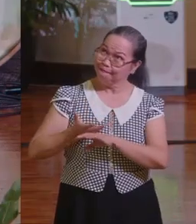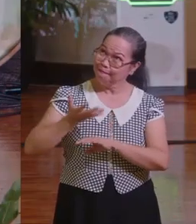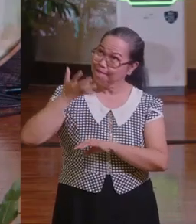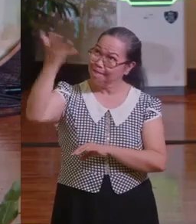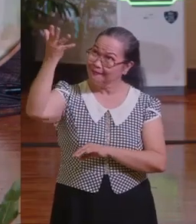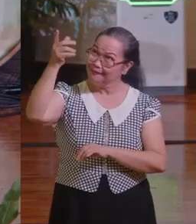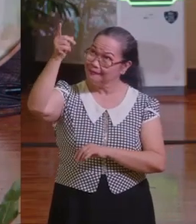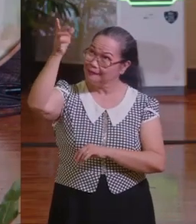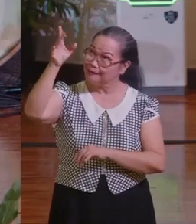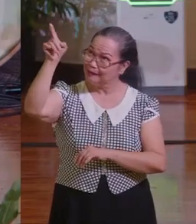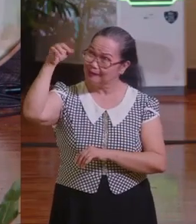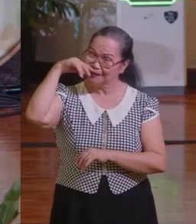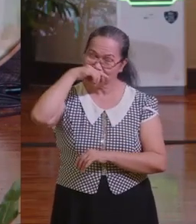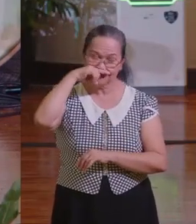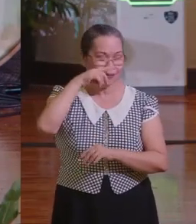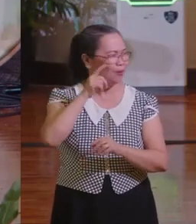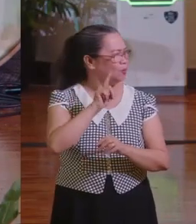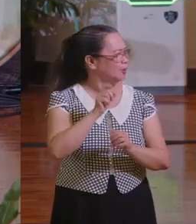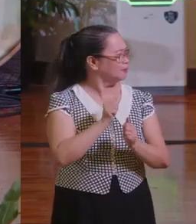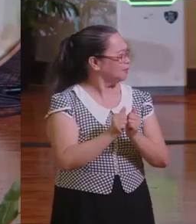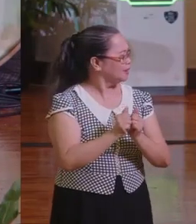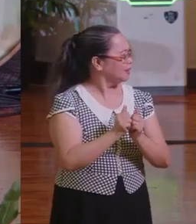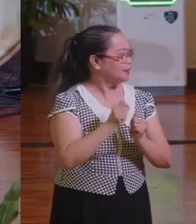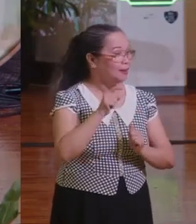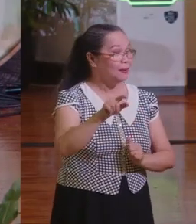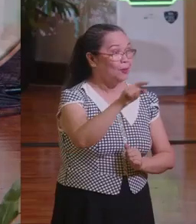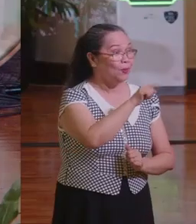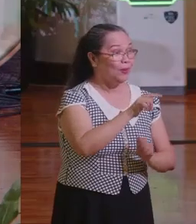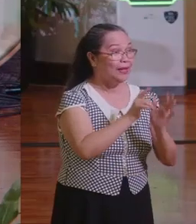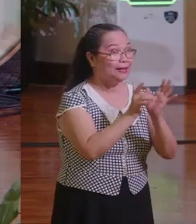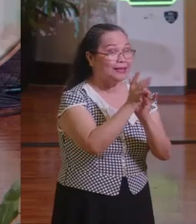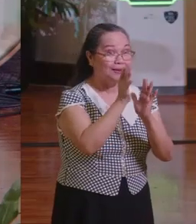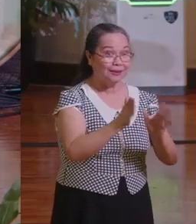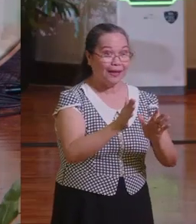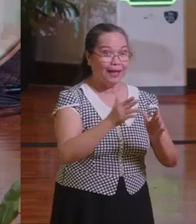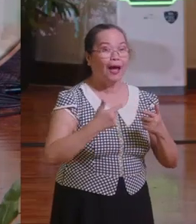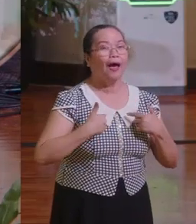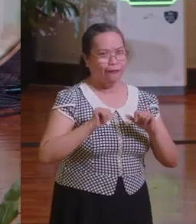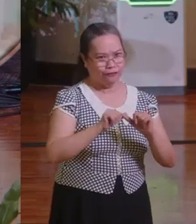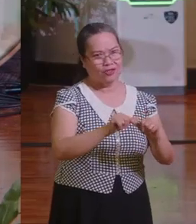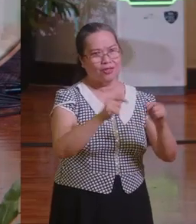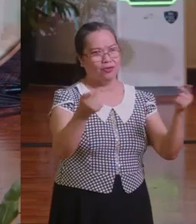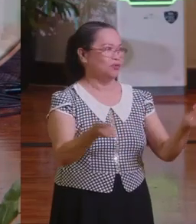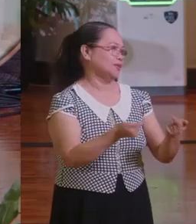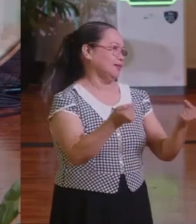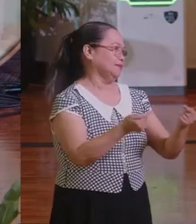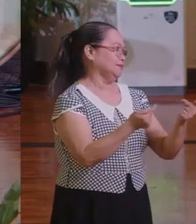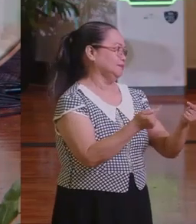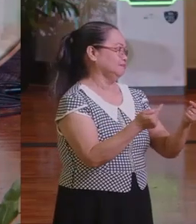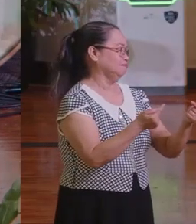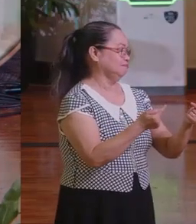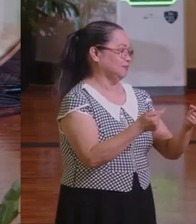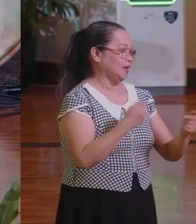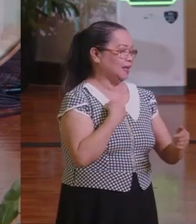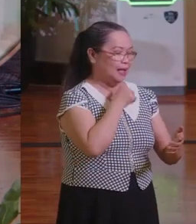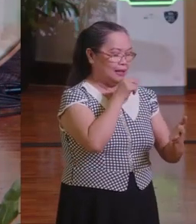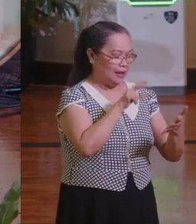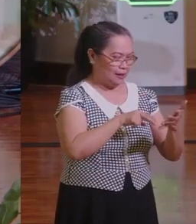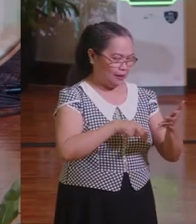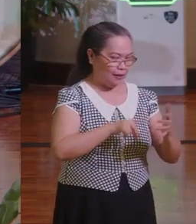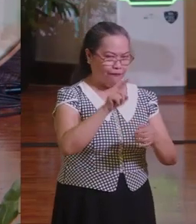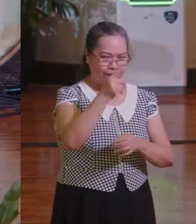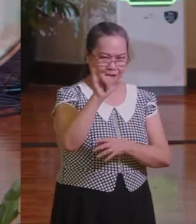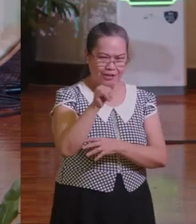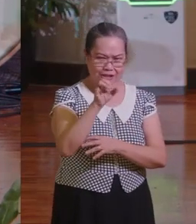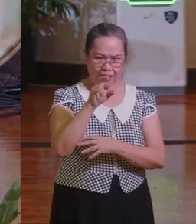sinungaling. Anong ibig sabihin nun? Tayo po kasi bilang mga Kristiyano ay nagkakasala pa rin. Ngayon, hindi ko kailangan basahin ng 1 John